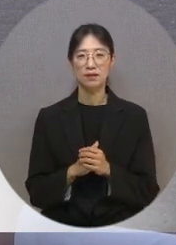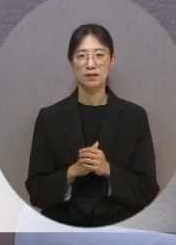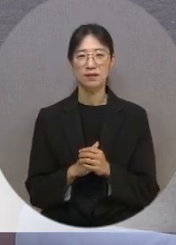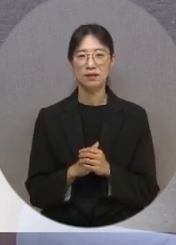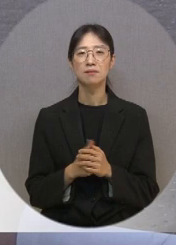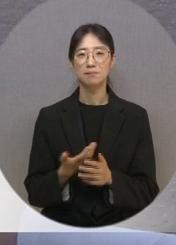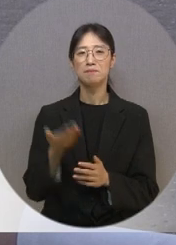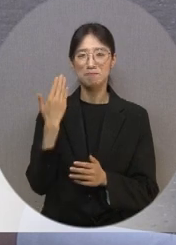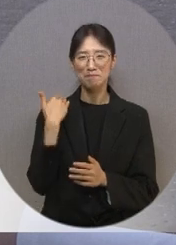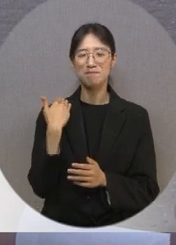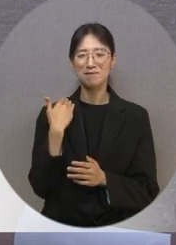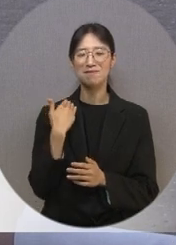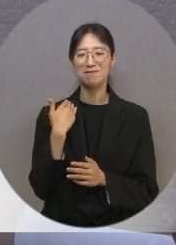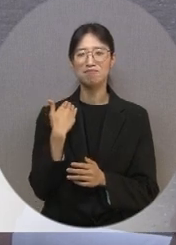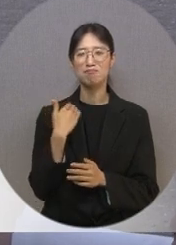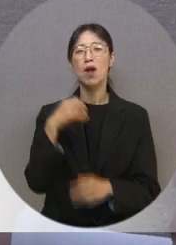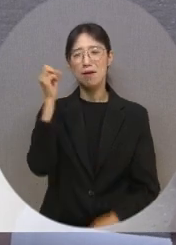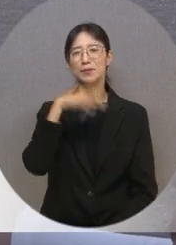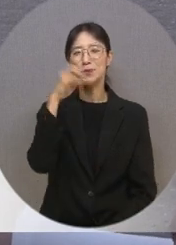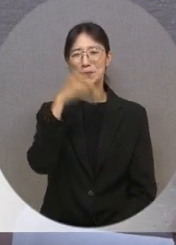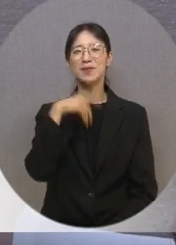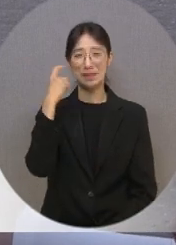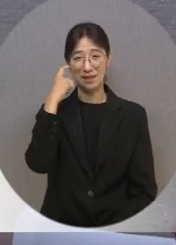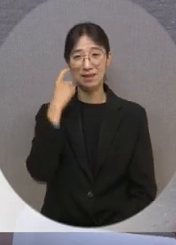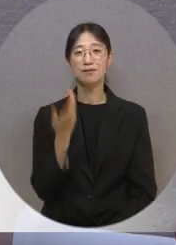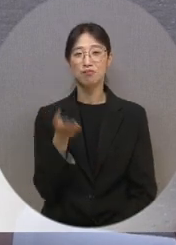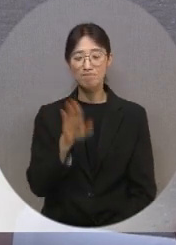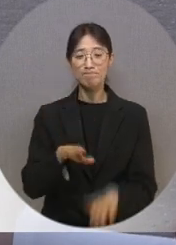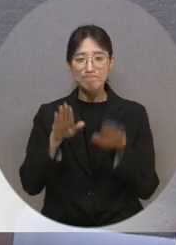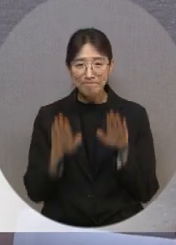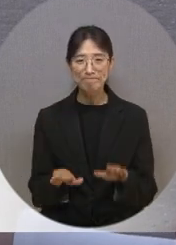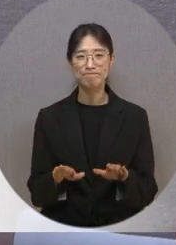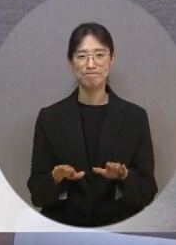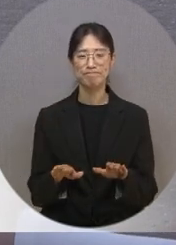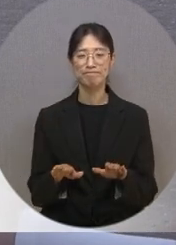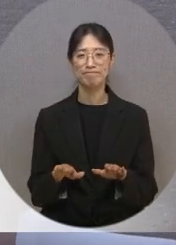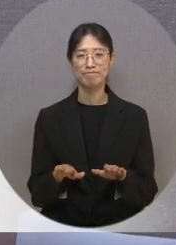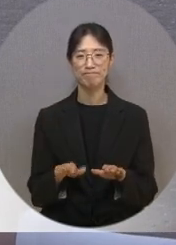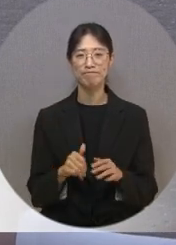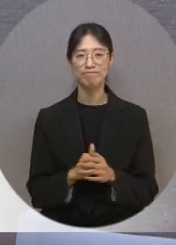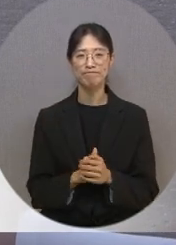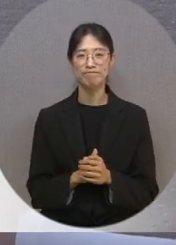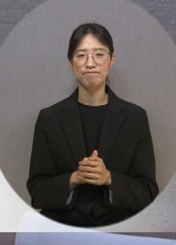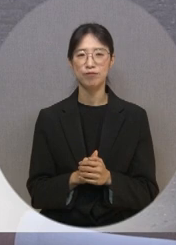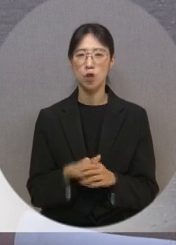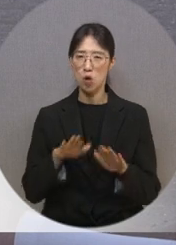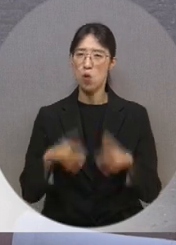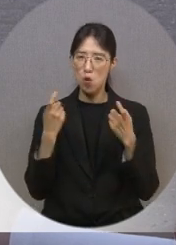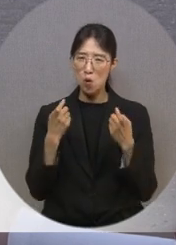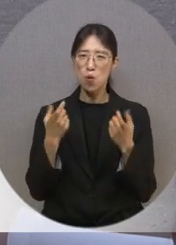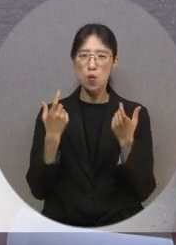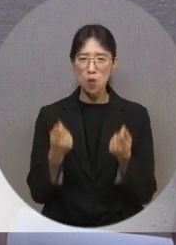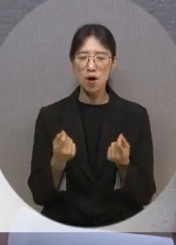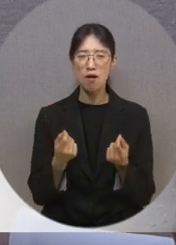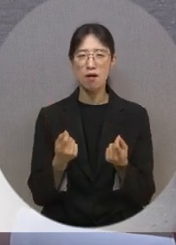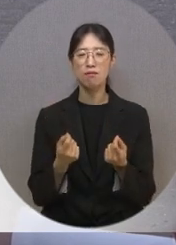옛날에는 그냥 왔는데 요즘에는 이번 여행처럼 오면은